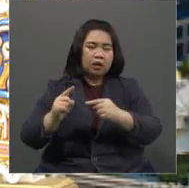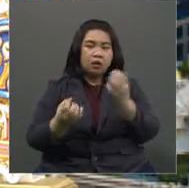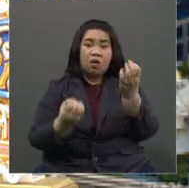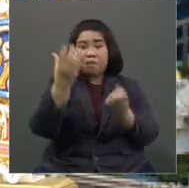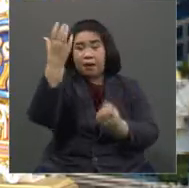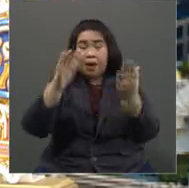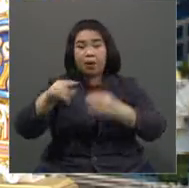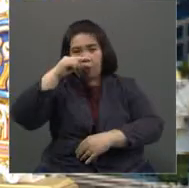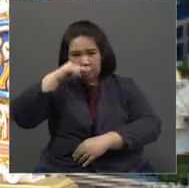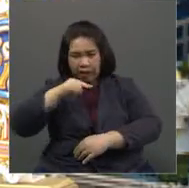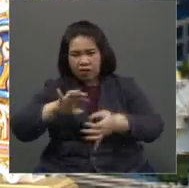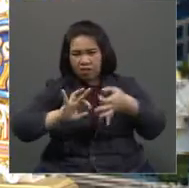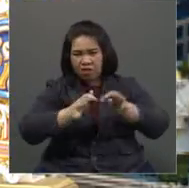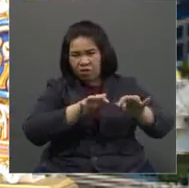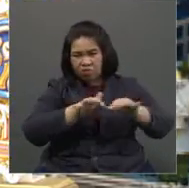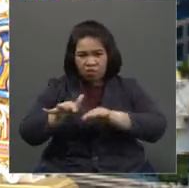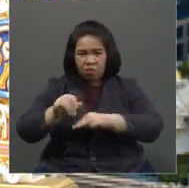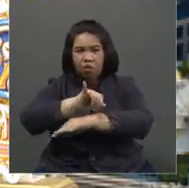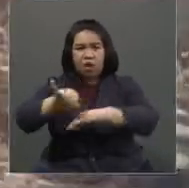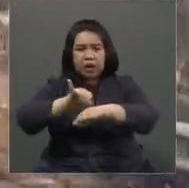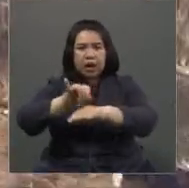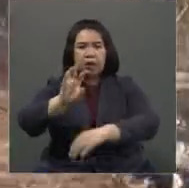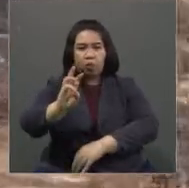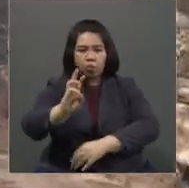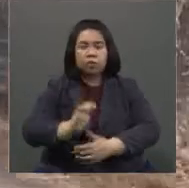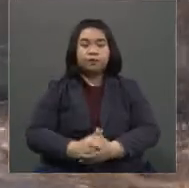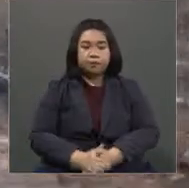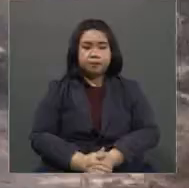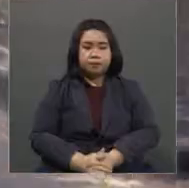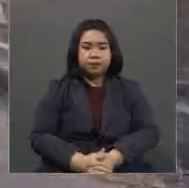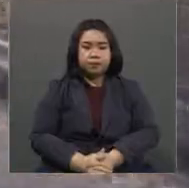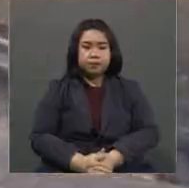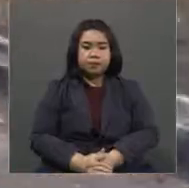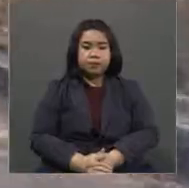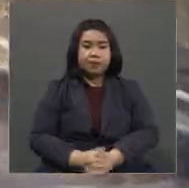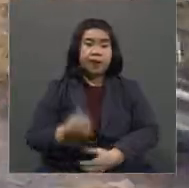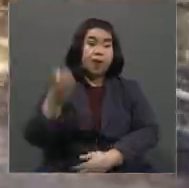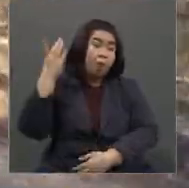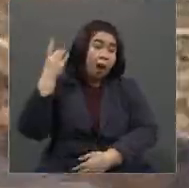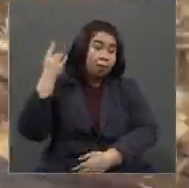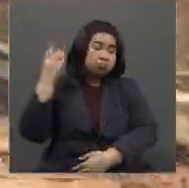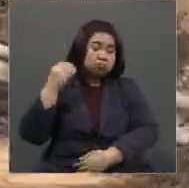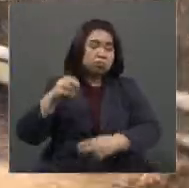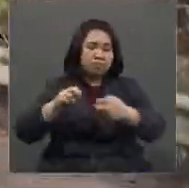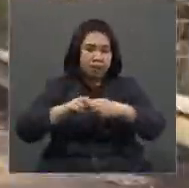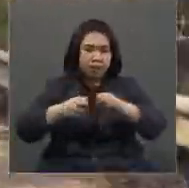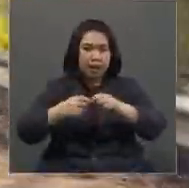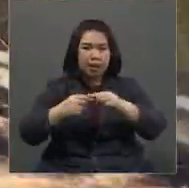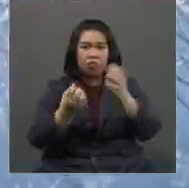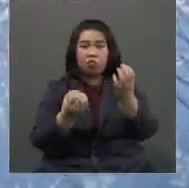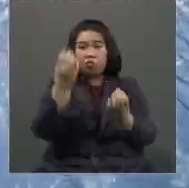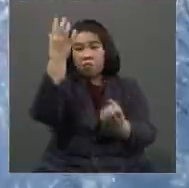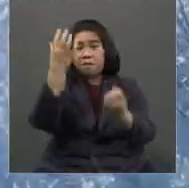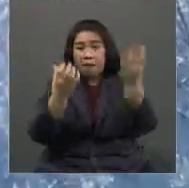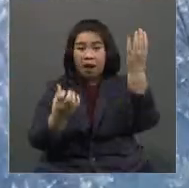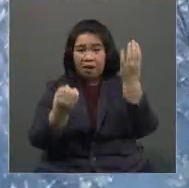ไทยได้รับความเสียหายประมาณ 6ไร่ด้วยกันค่ะเมื่อวานนี้นะคะได้เกิดไฟไหม้ป่าละเมาะนะคะ